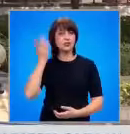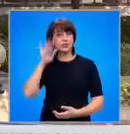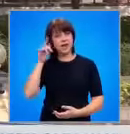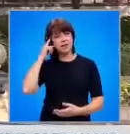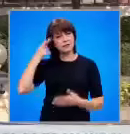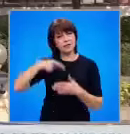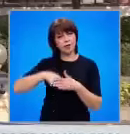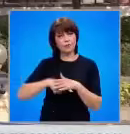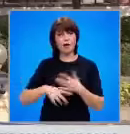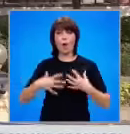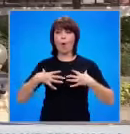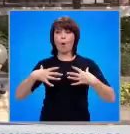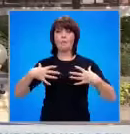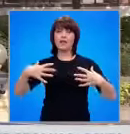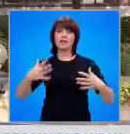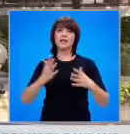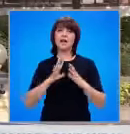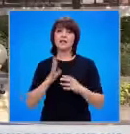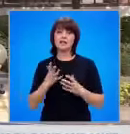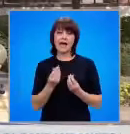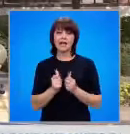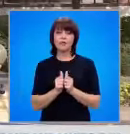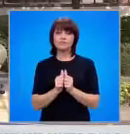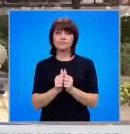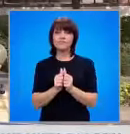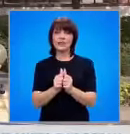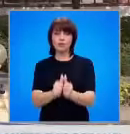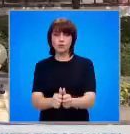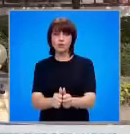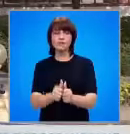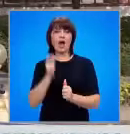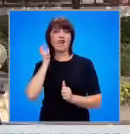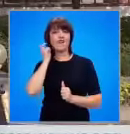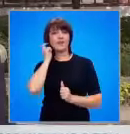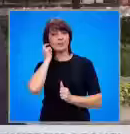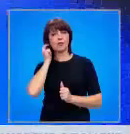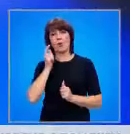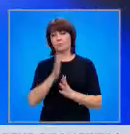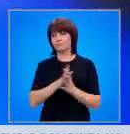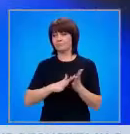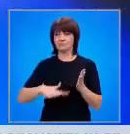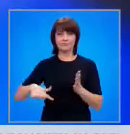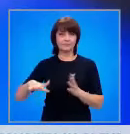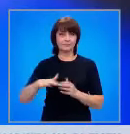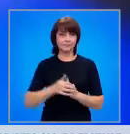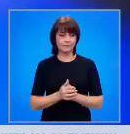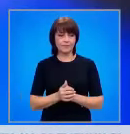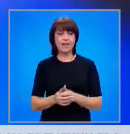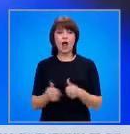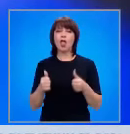и обогатяват своето сътрудничество в името на мира и благоденствието в Европа. Лондон